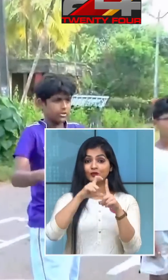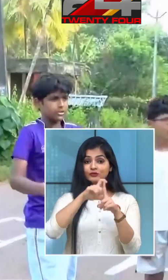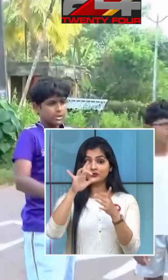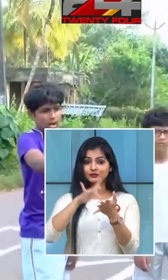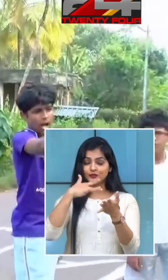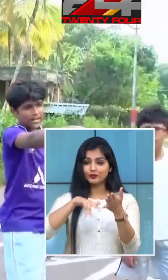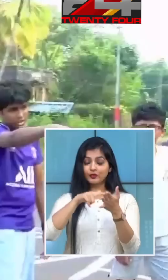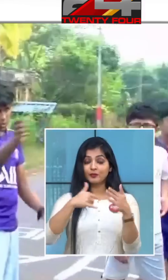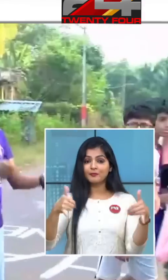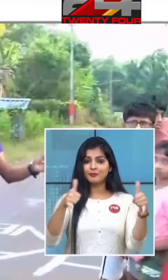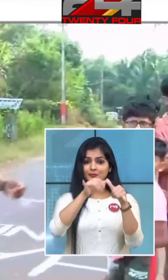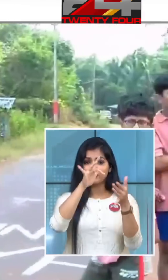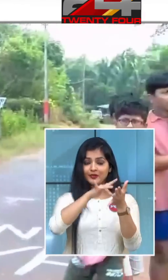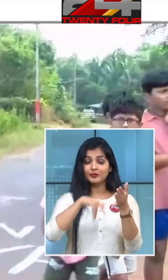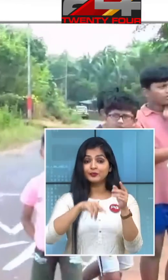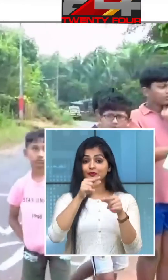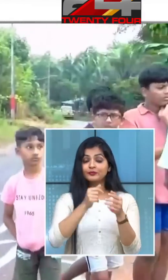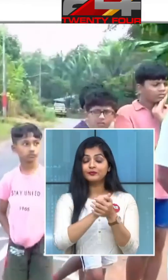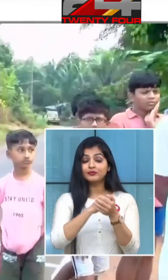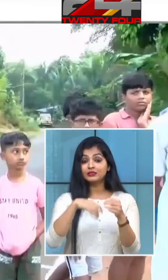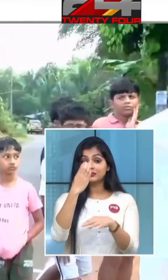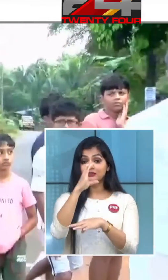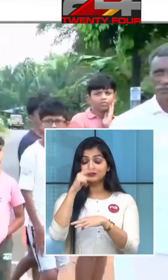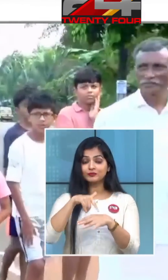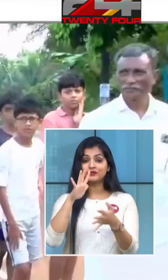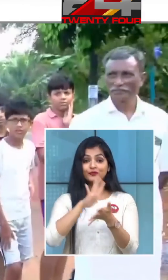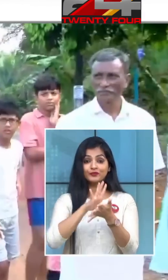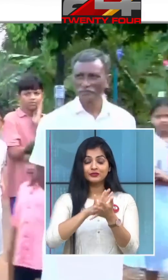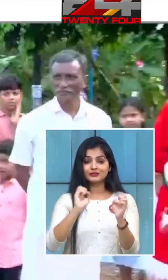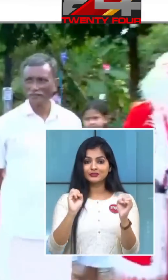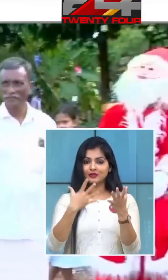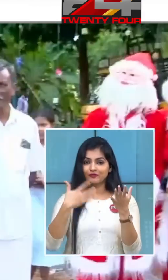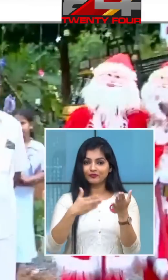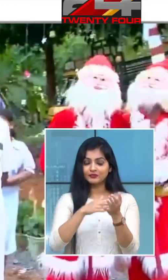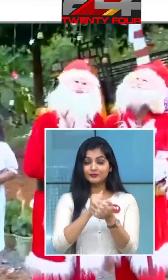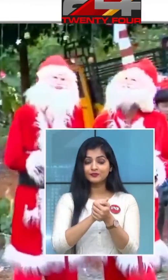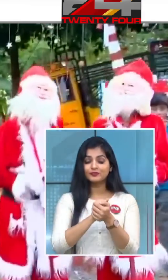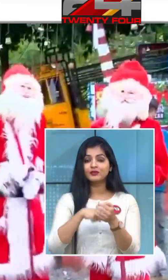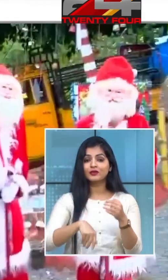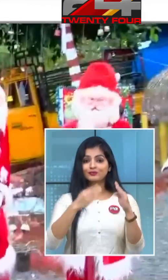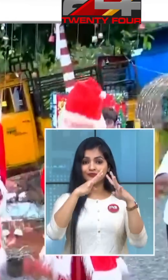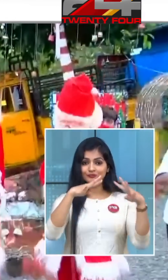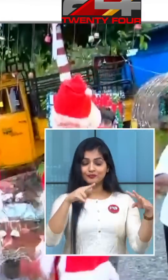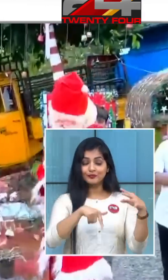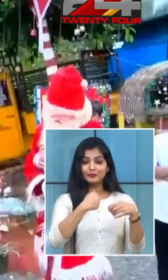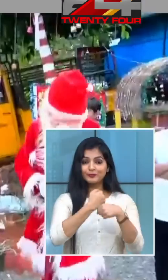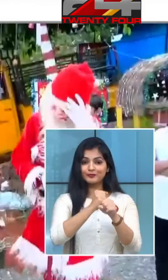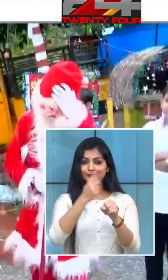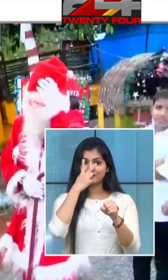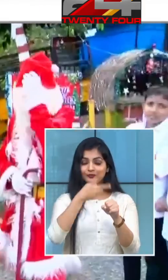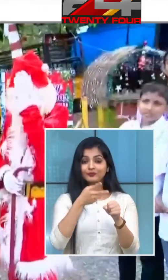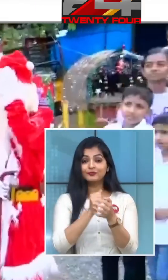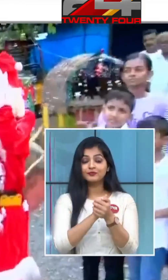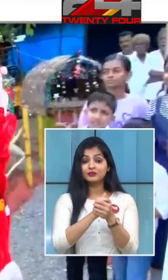മലയോര മേഖലയാണ്. ഈ മലയോര മേഖലയിലൊക്കെ ക്രിസ്മസിൻ്റെ ആഘോഷങ്ങൾ ഇപ്പോഴേ തുടങ്ങിക്കഴിഞ്ഞിട്ടുണ്ട്. ഇവിടെ ഒരു പുൽക്കൂട് ഒരുക്കിയിട്ടുണ്ട്. നാച്ചുറൽ ബ്യൂട്ടിയാണ്